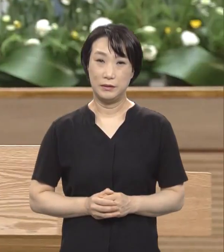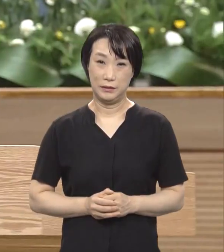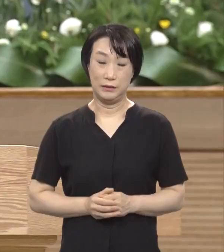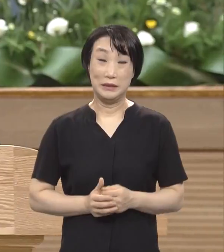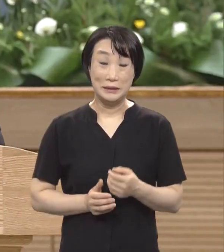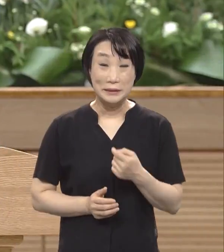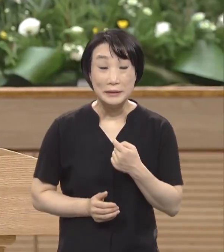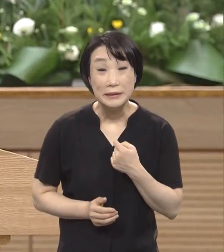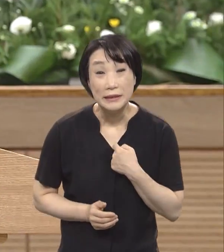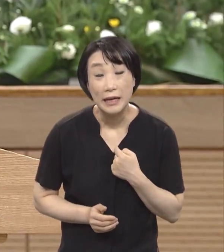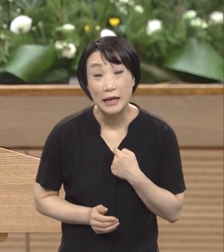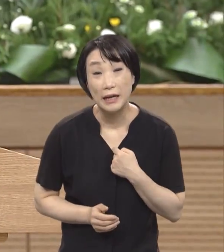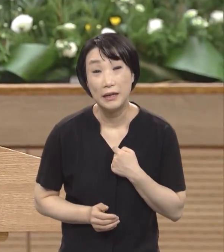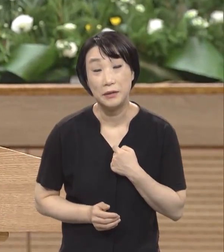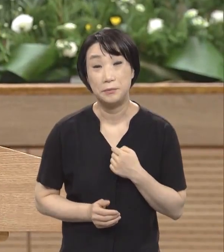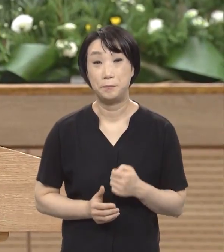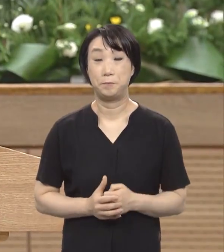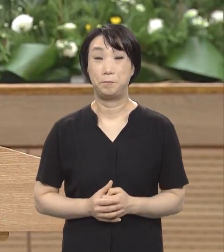저는